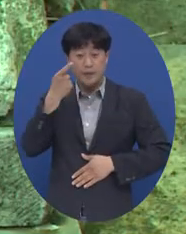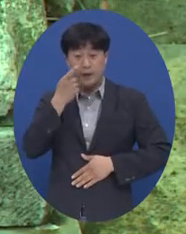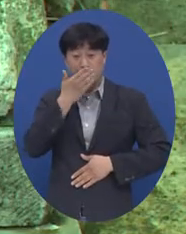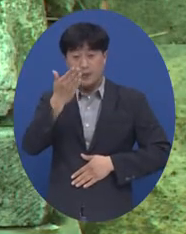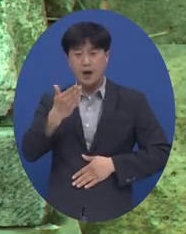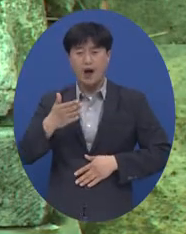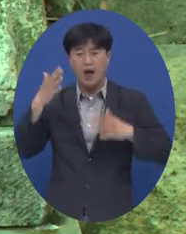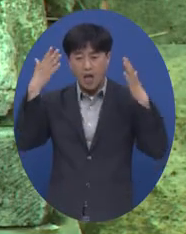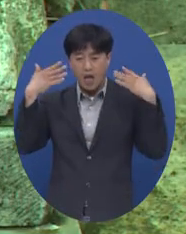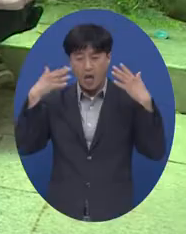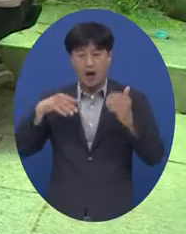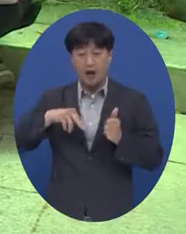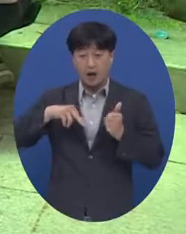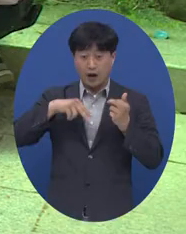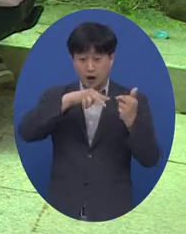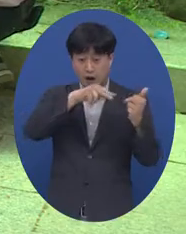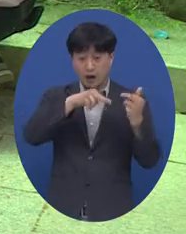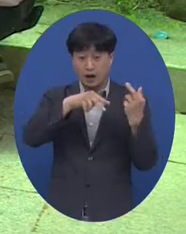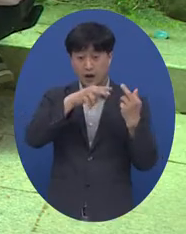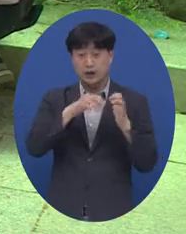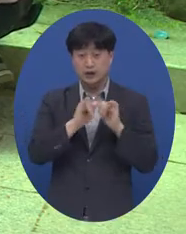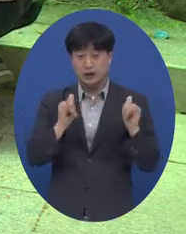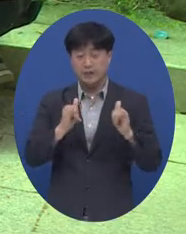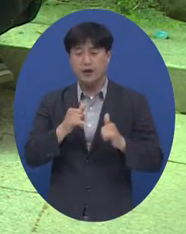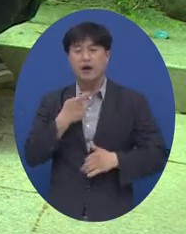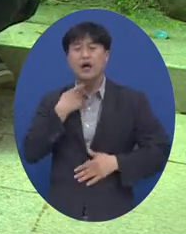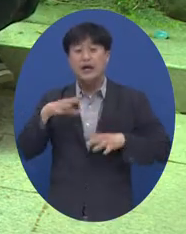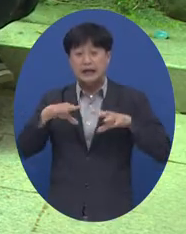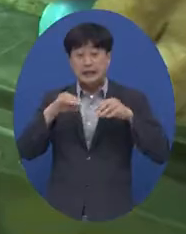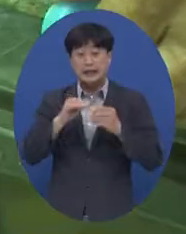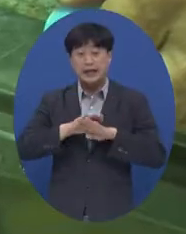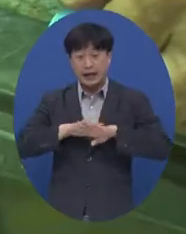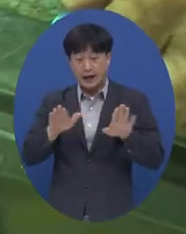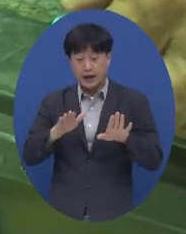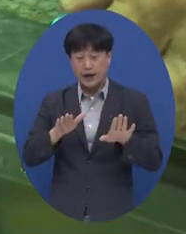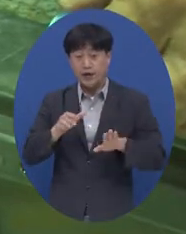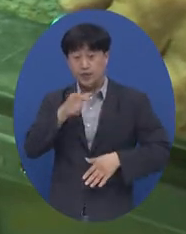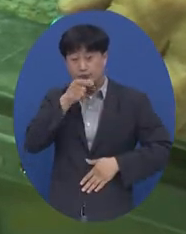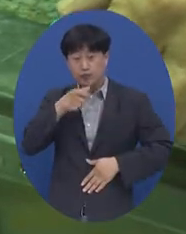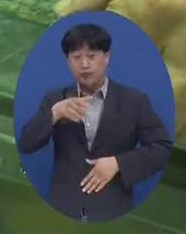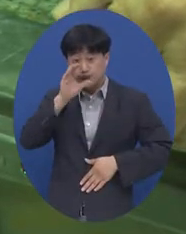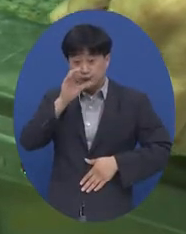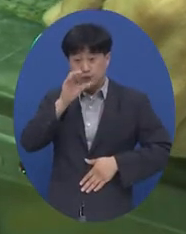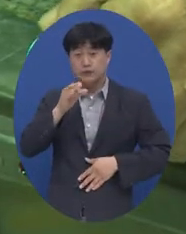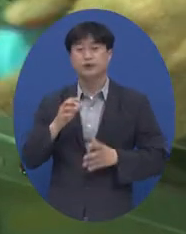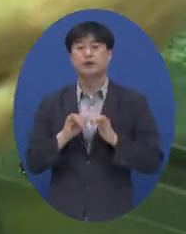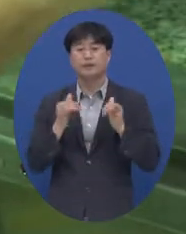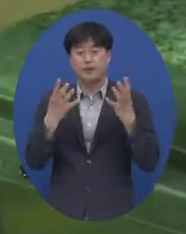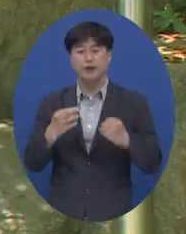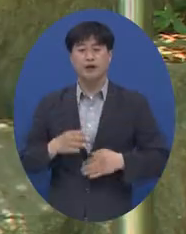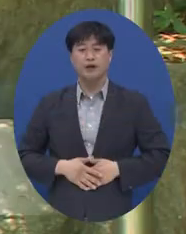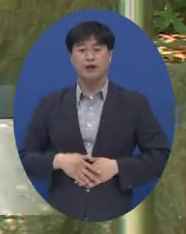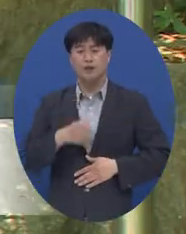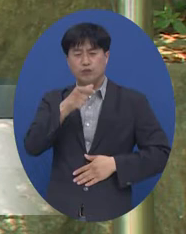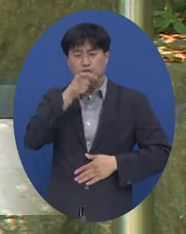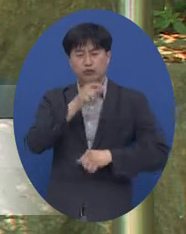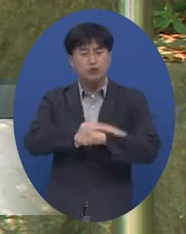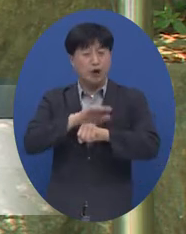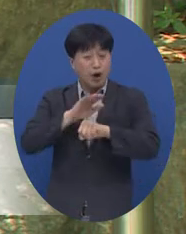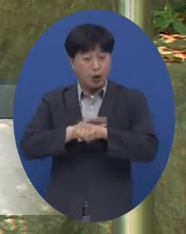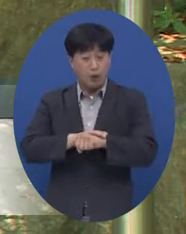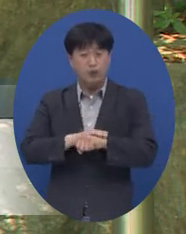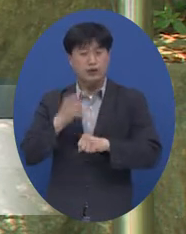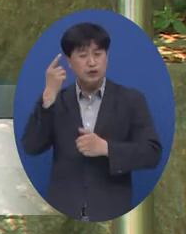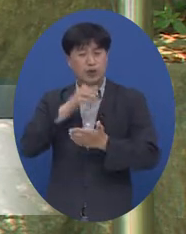땀을 뻘뻘 흘리는 등산객은 갈증을 해소하고 미네랄이 풍부해 식수로 사용하는 시민도 있습니다. 여기 물이 너무